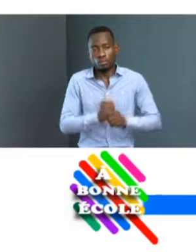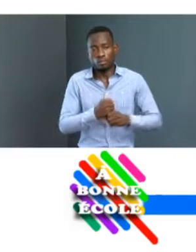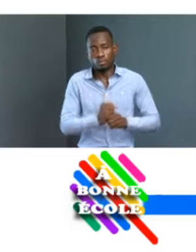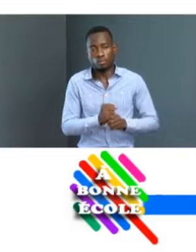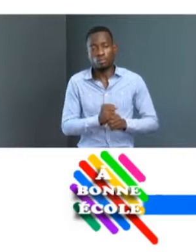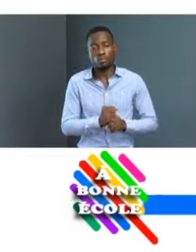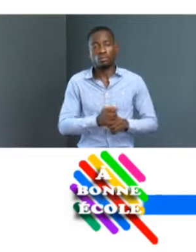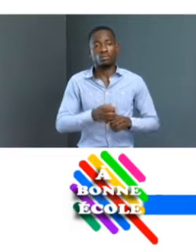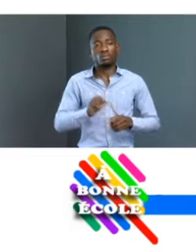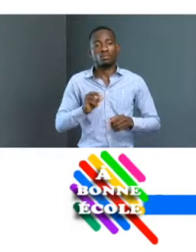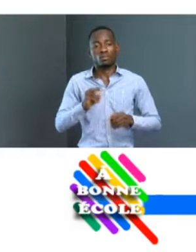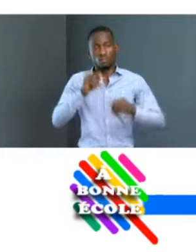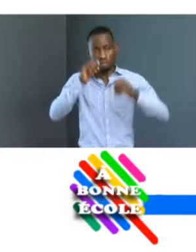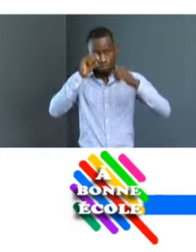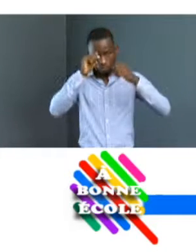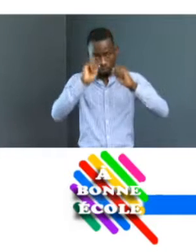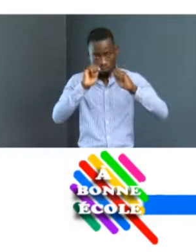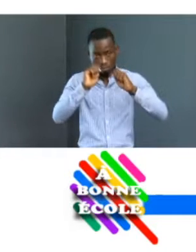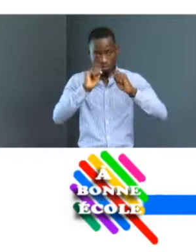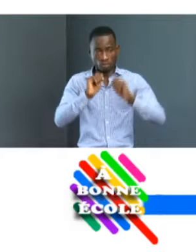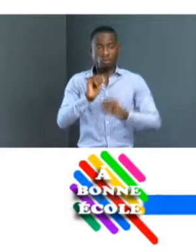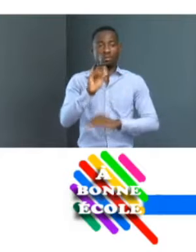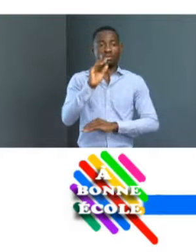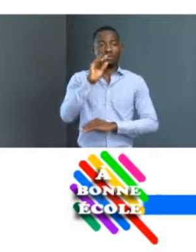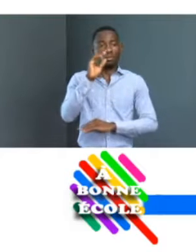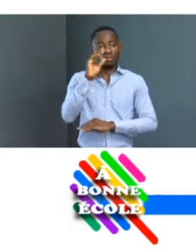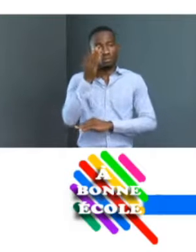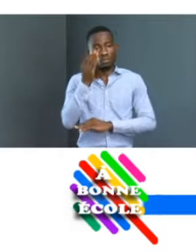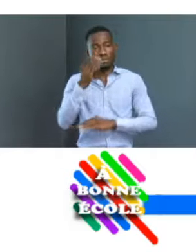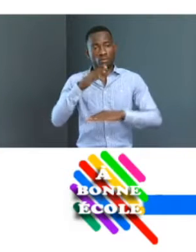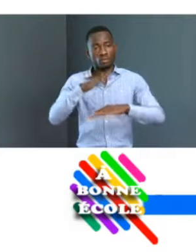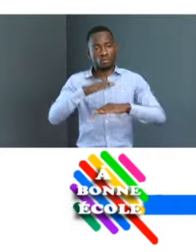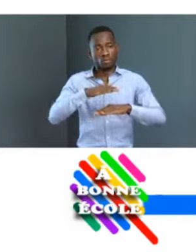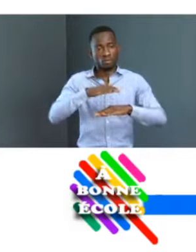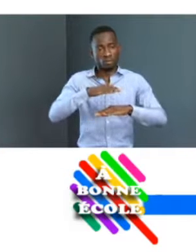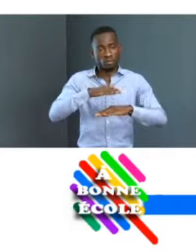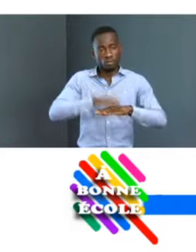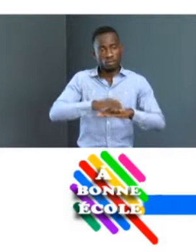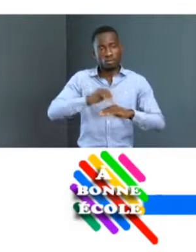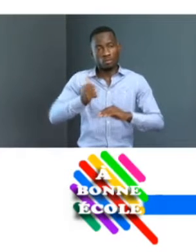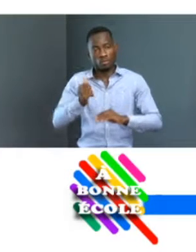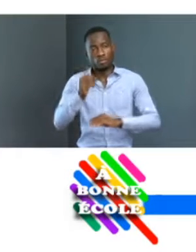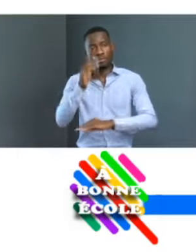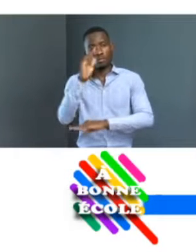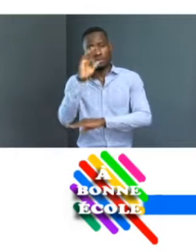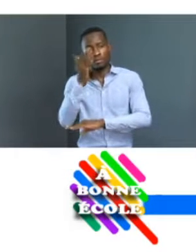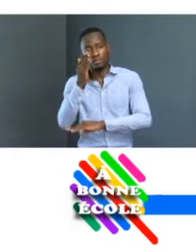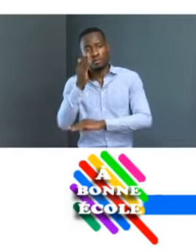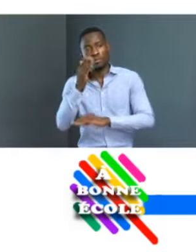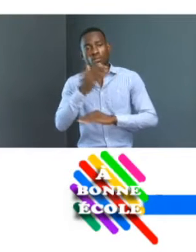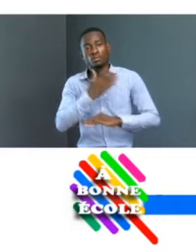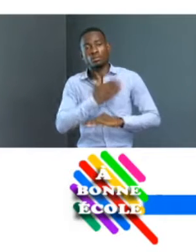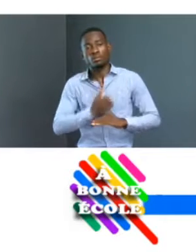du chapeau d'acétabularia crenulata sur le rhizoïde d'acétabularia mediterranea